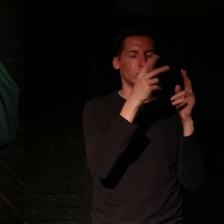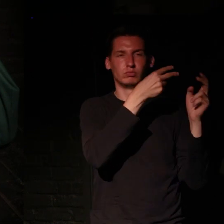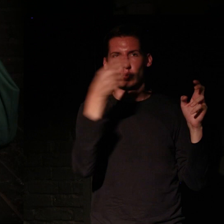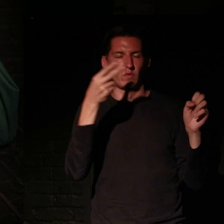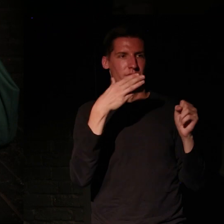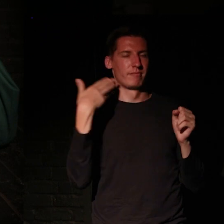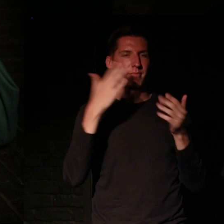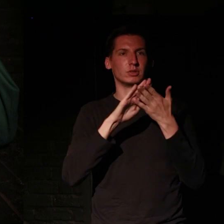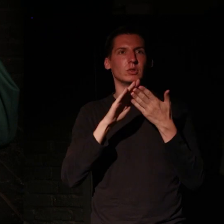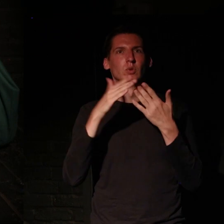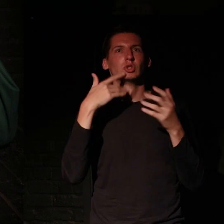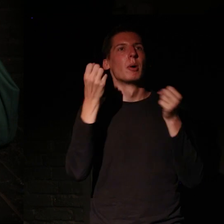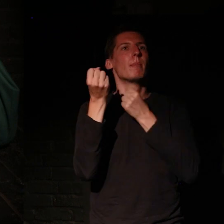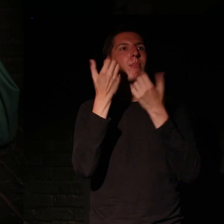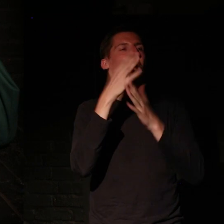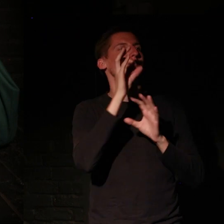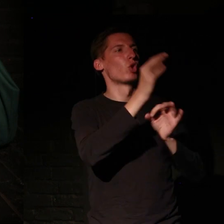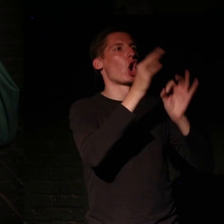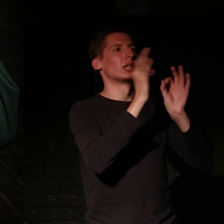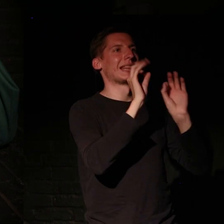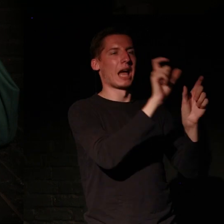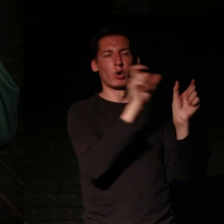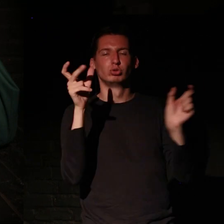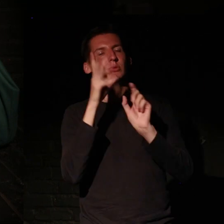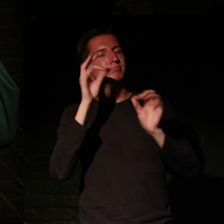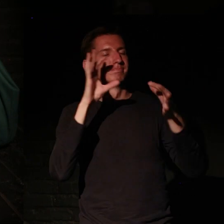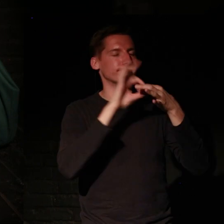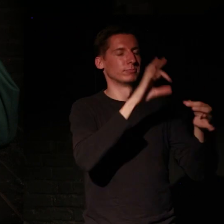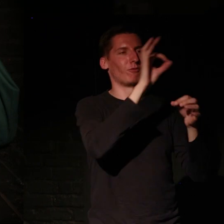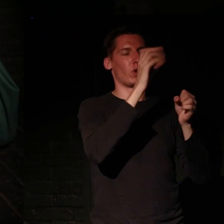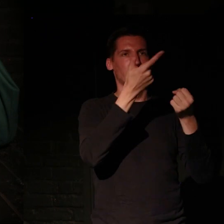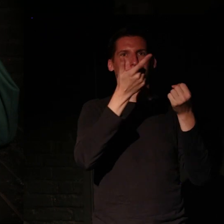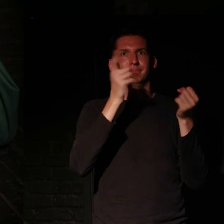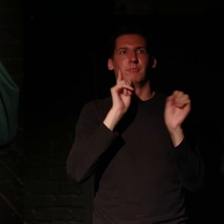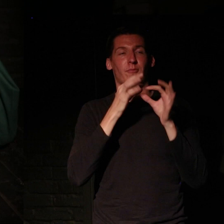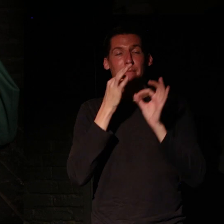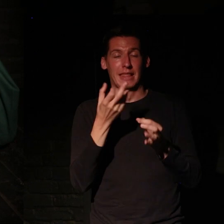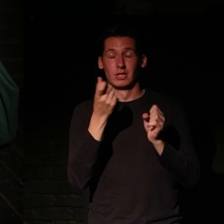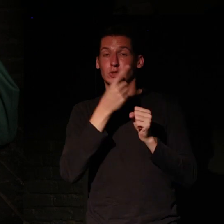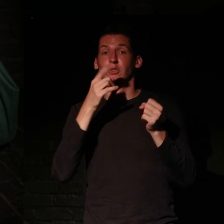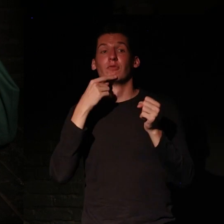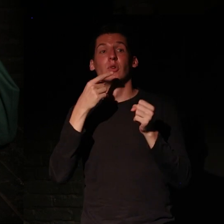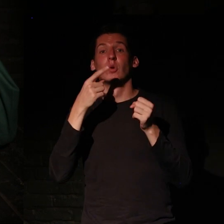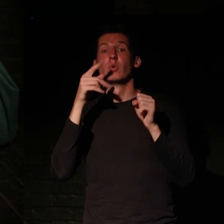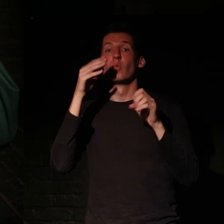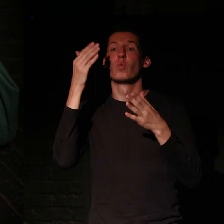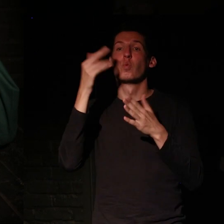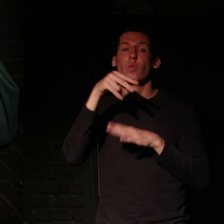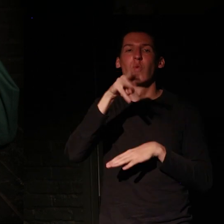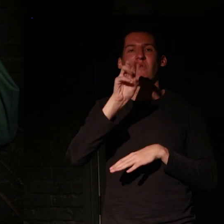również oryginalnych form. No właśnie, uwarunkowania koncesyjne są